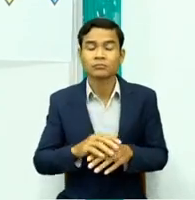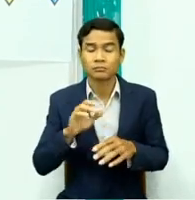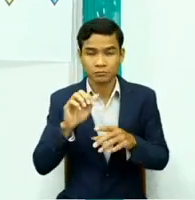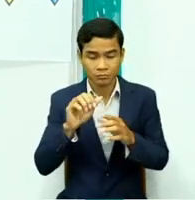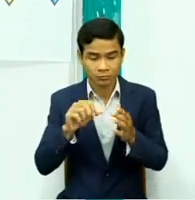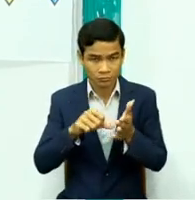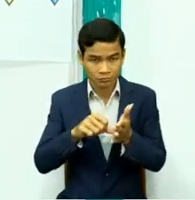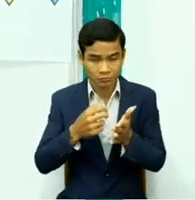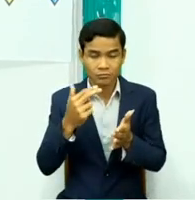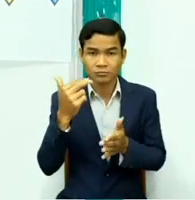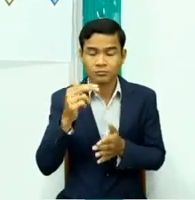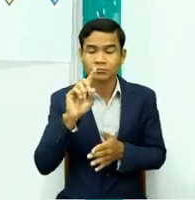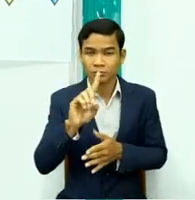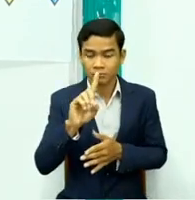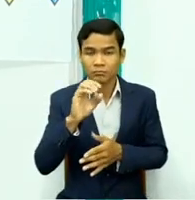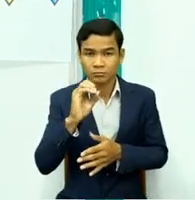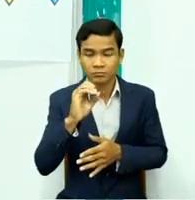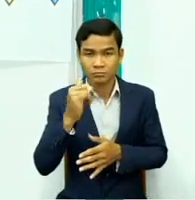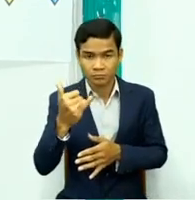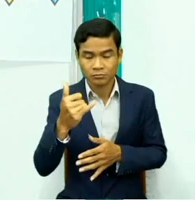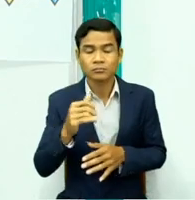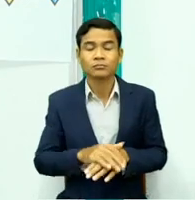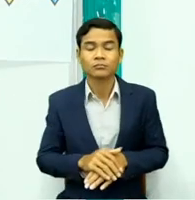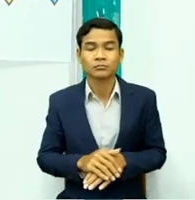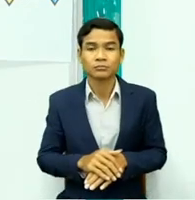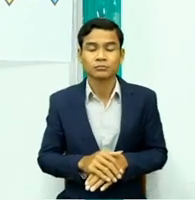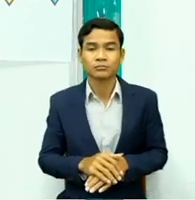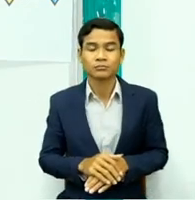ទំព័រទី 106